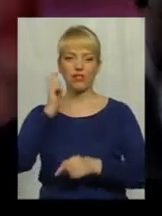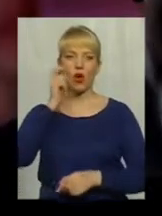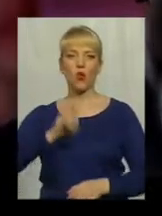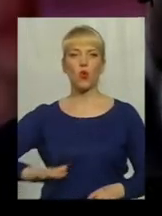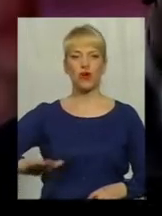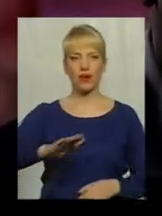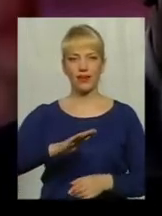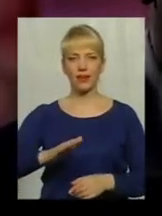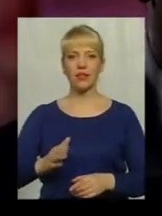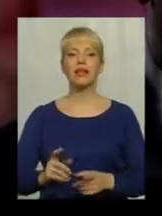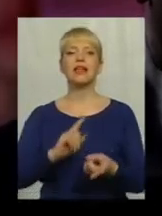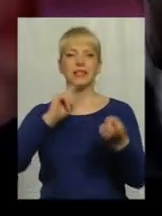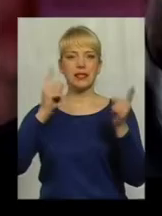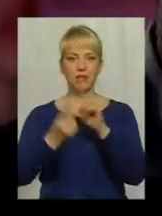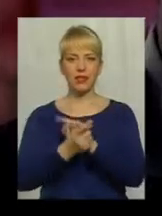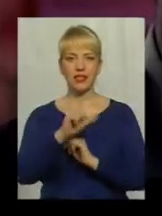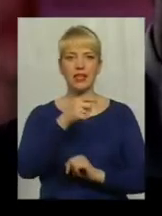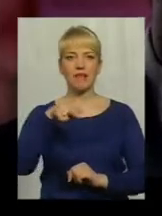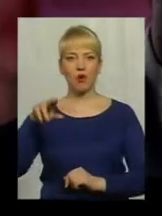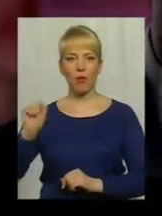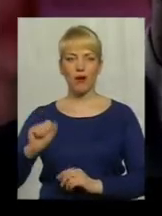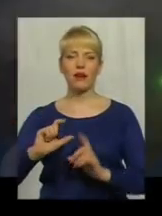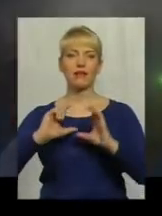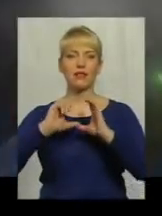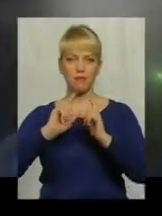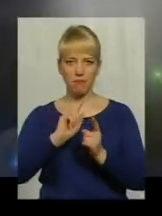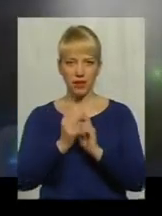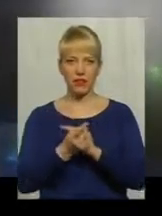зміниться ще раз Європа, зміниться світ.